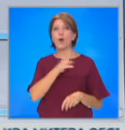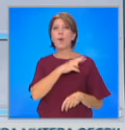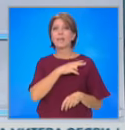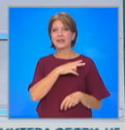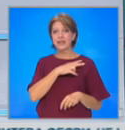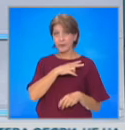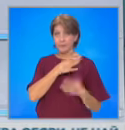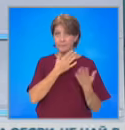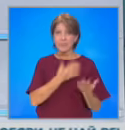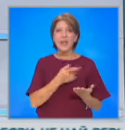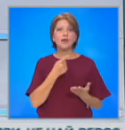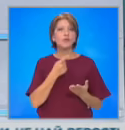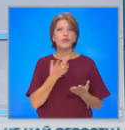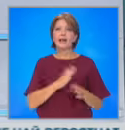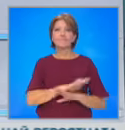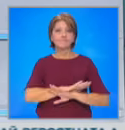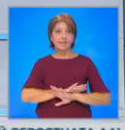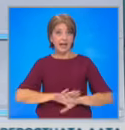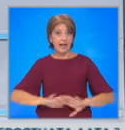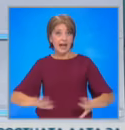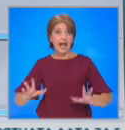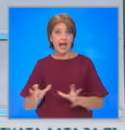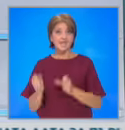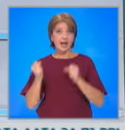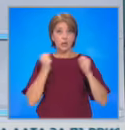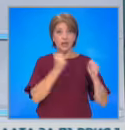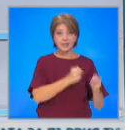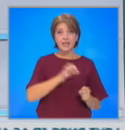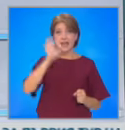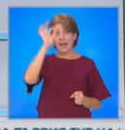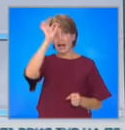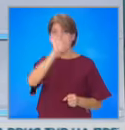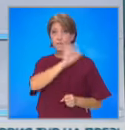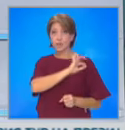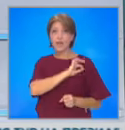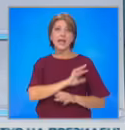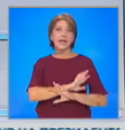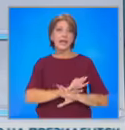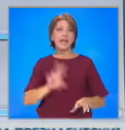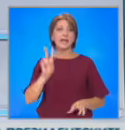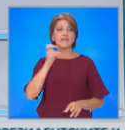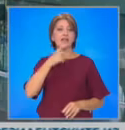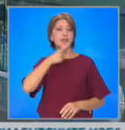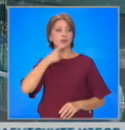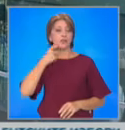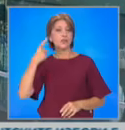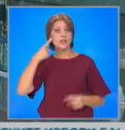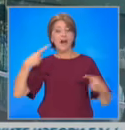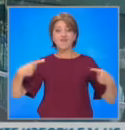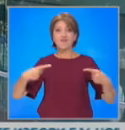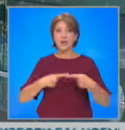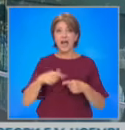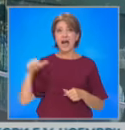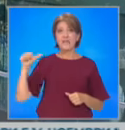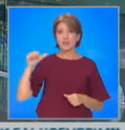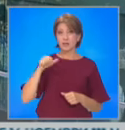дивизия. Това отбеляза края на евакуацията от Кабул и края на 20-годишната война в Афганистан. В